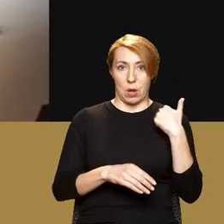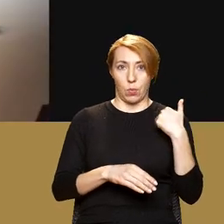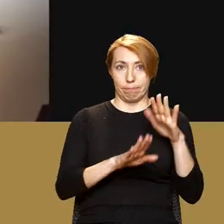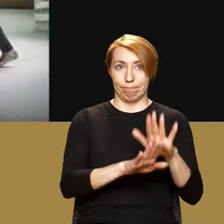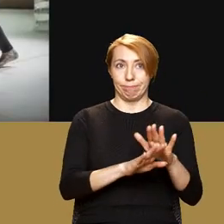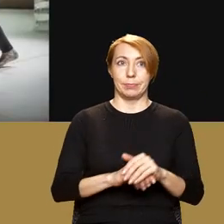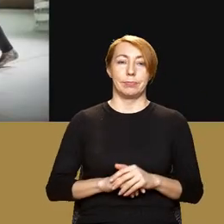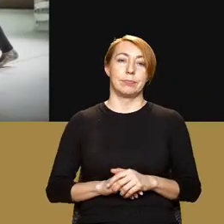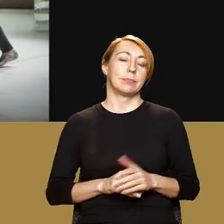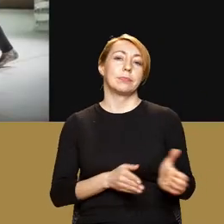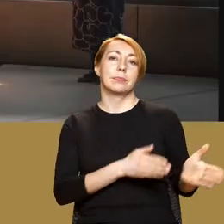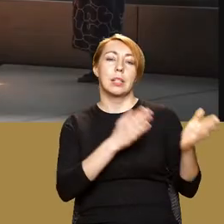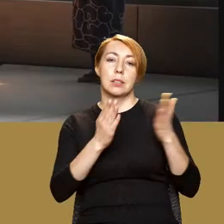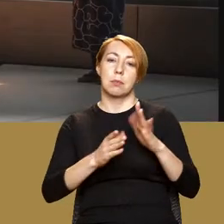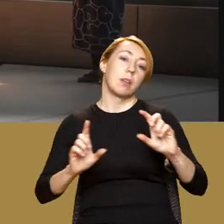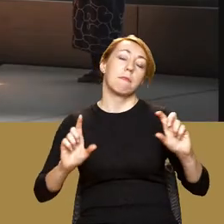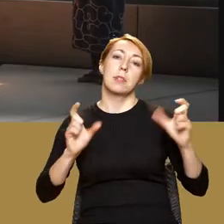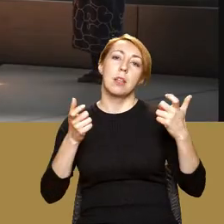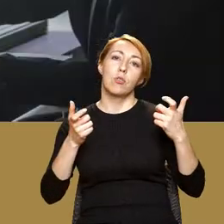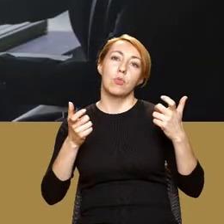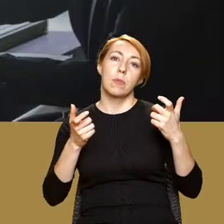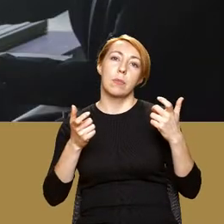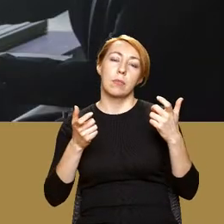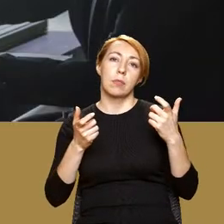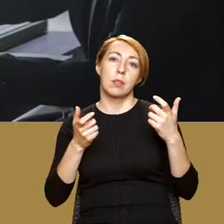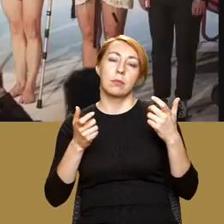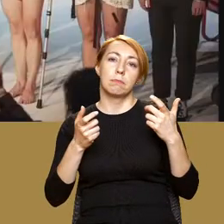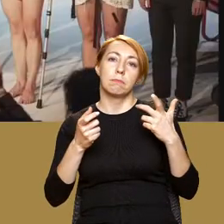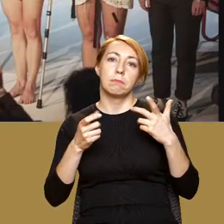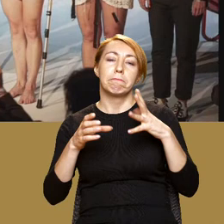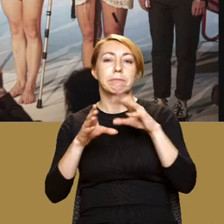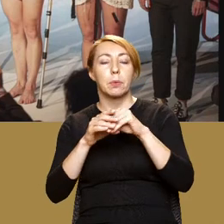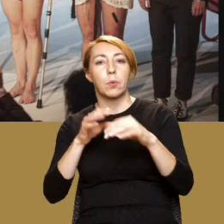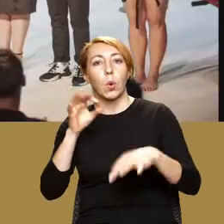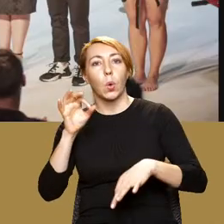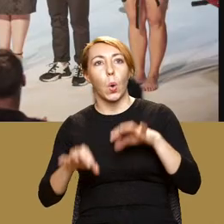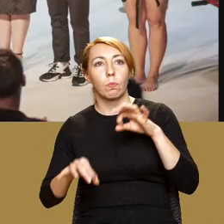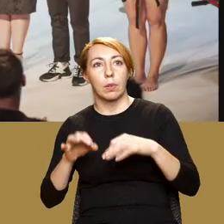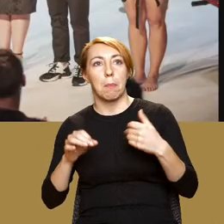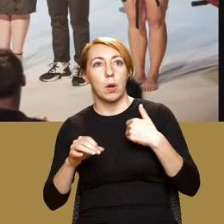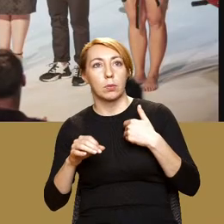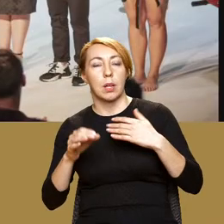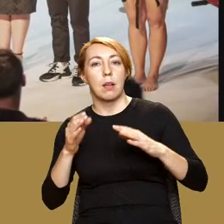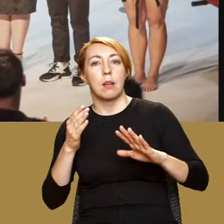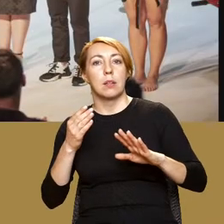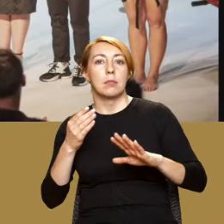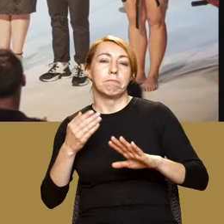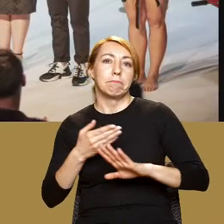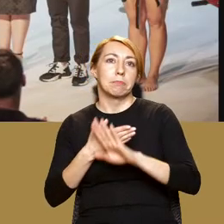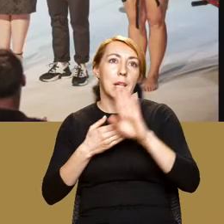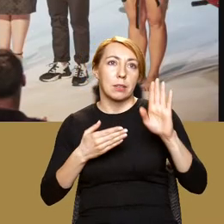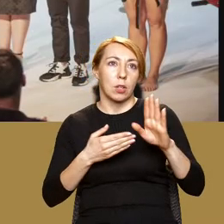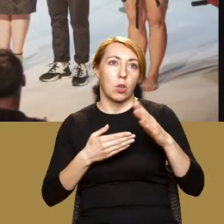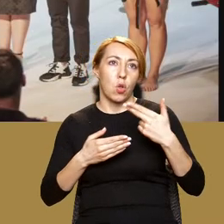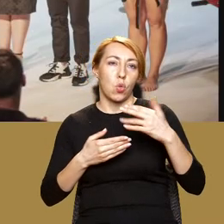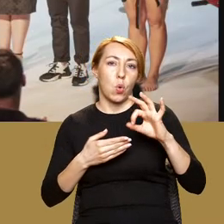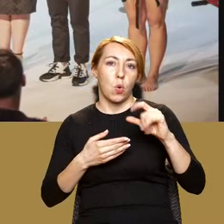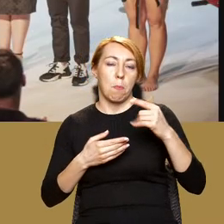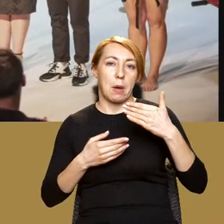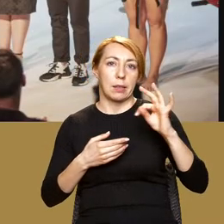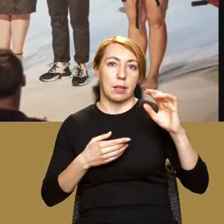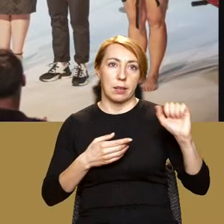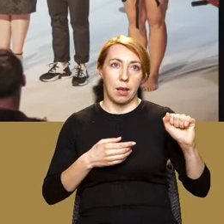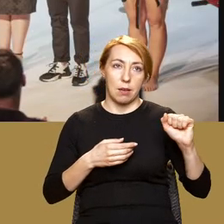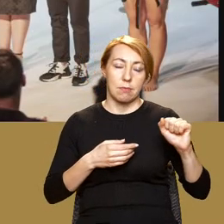też związanym z konferencją był spektakl Nomadka w reżyserii Katarzyny Pastuszak,